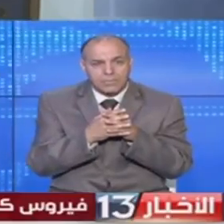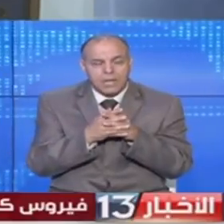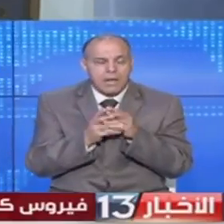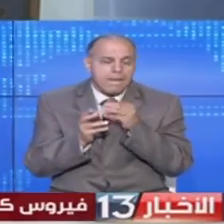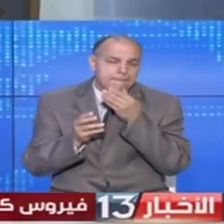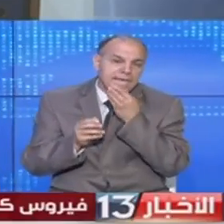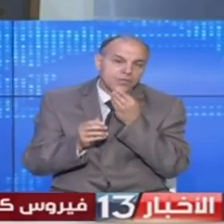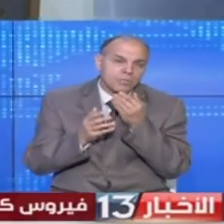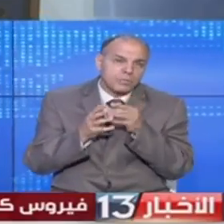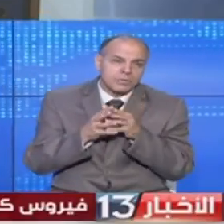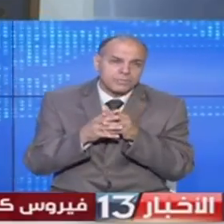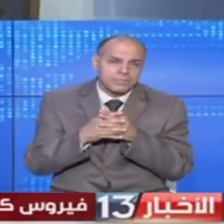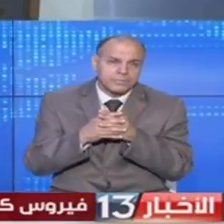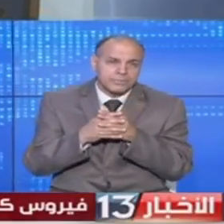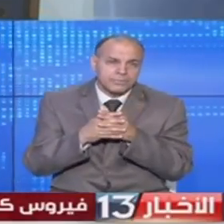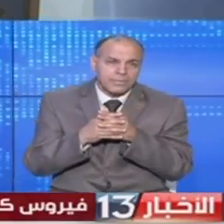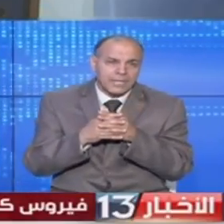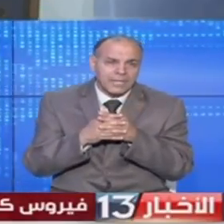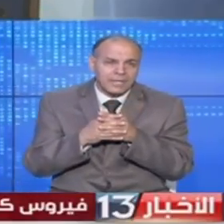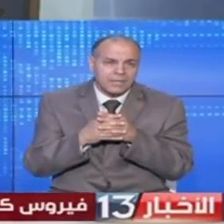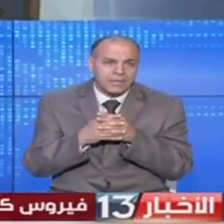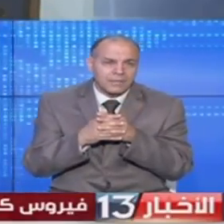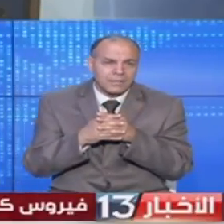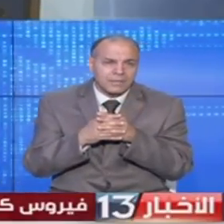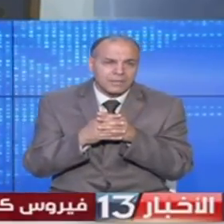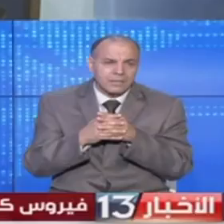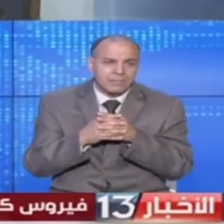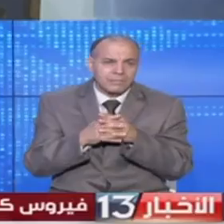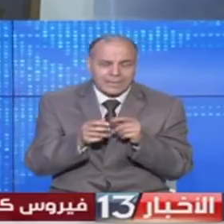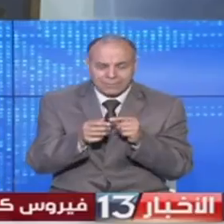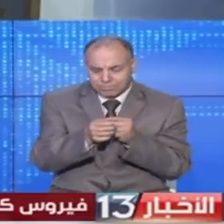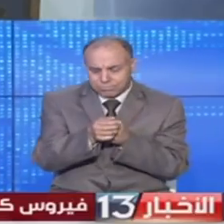اه على ال اللجنه